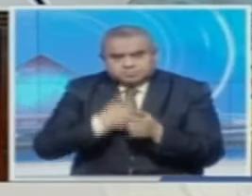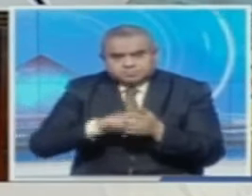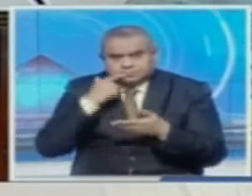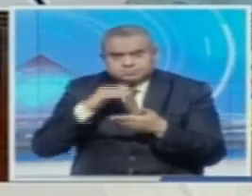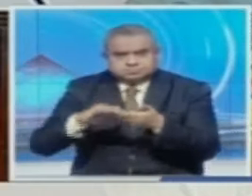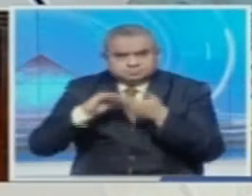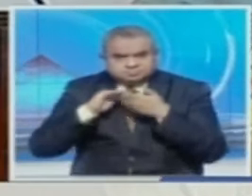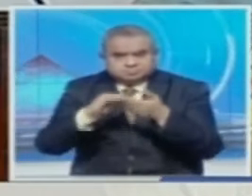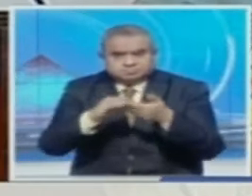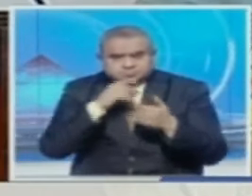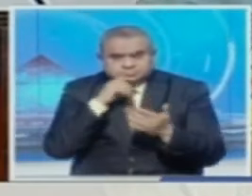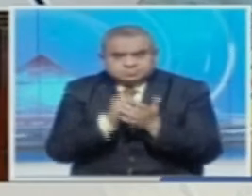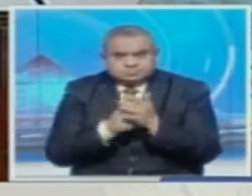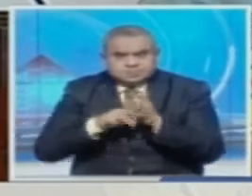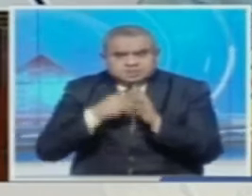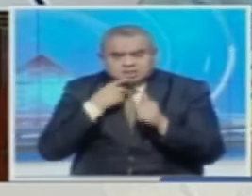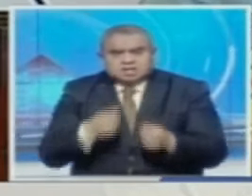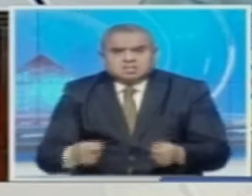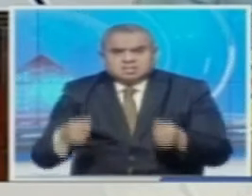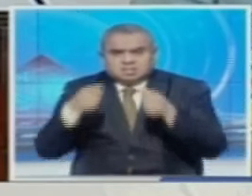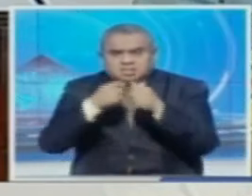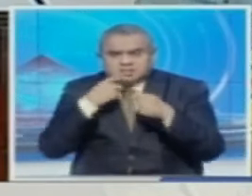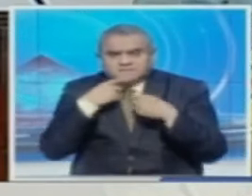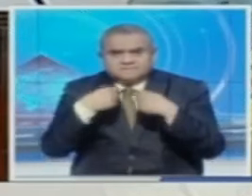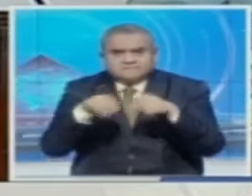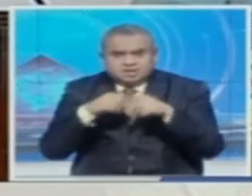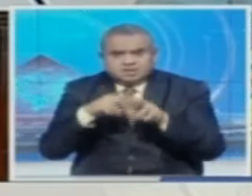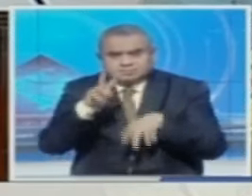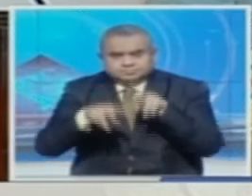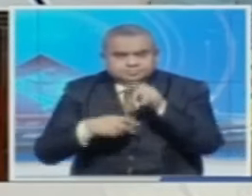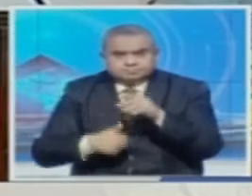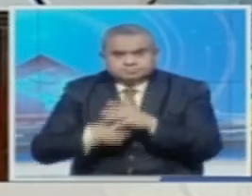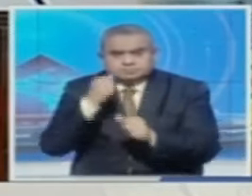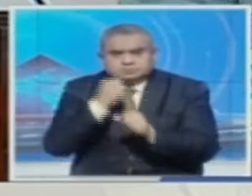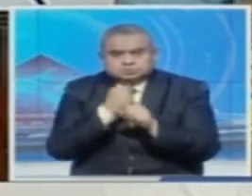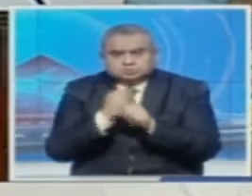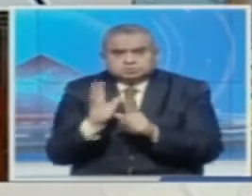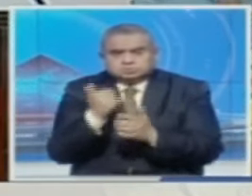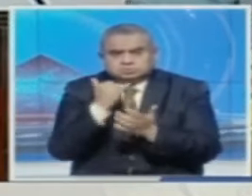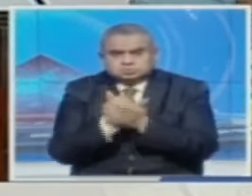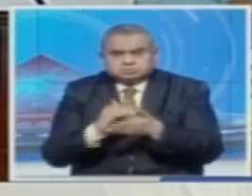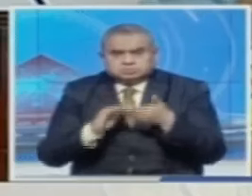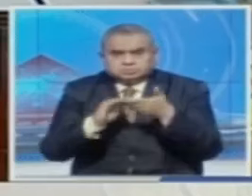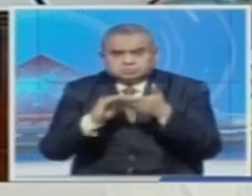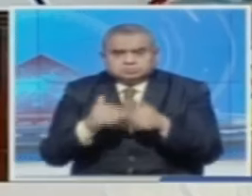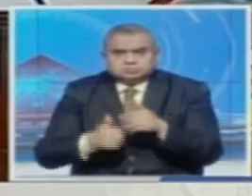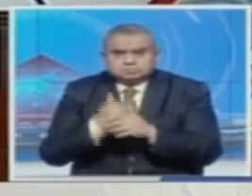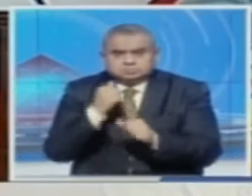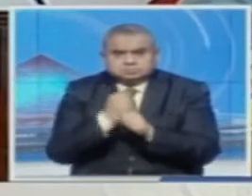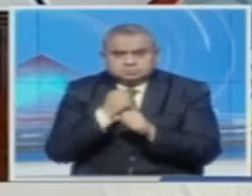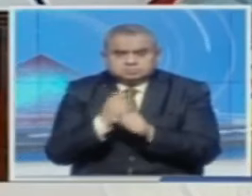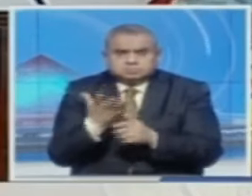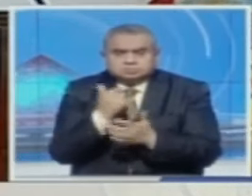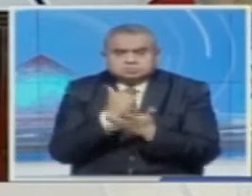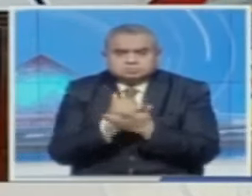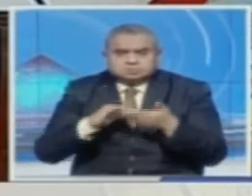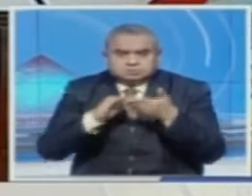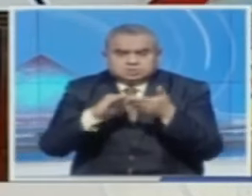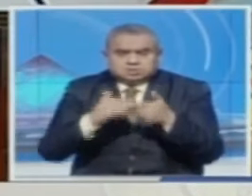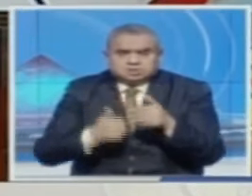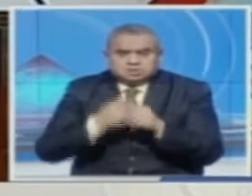لقد ضعفنا على سبيل المثال صادراتنا من القمح، وبدأنا مع الاتحاد الأوروبي بتنفيذ برنامج